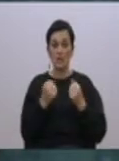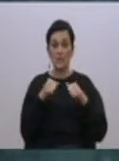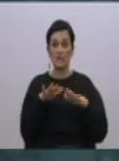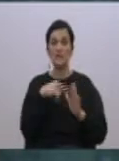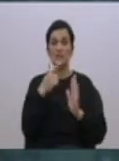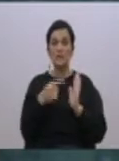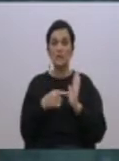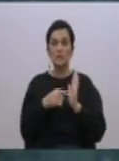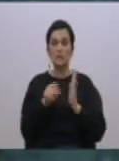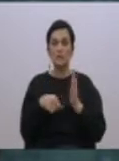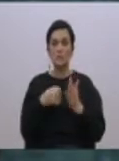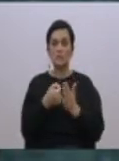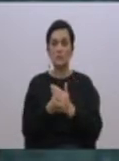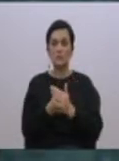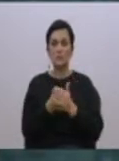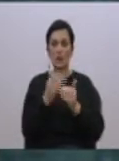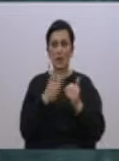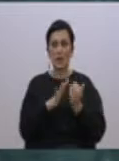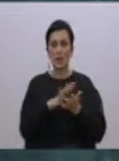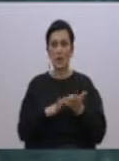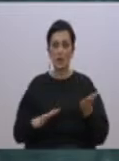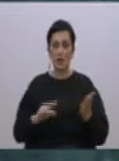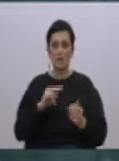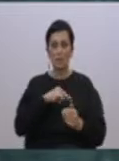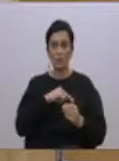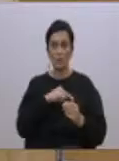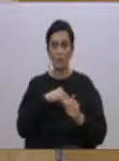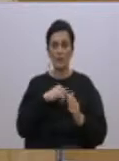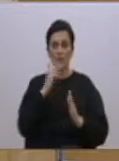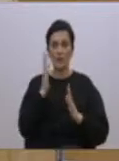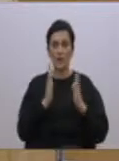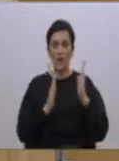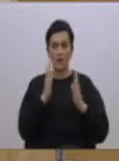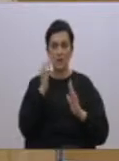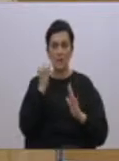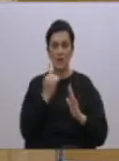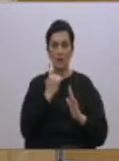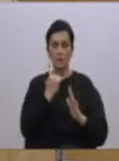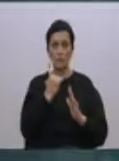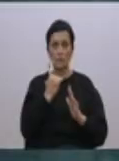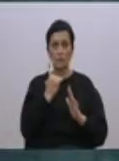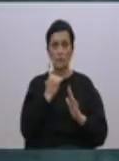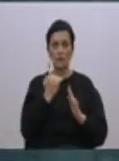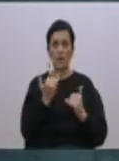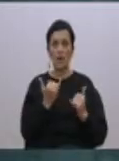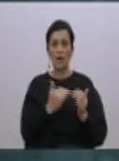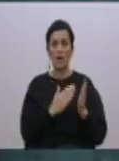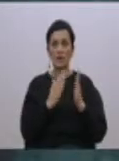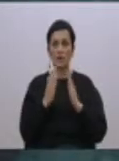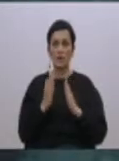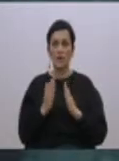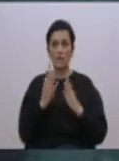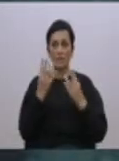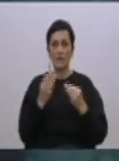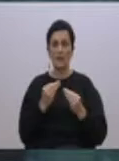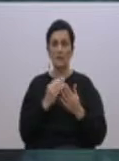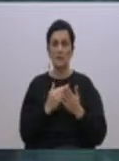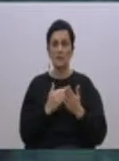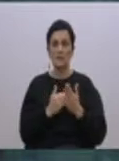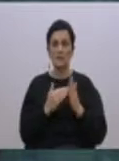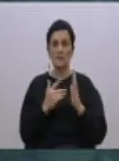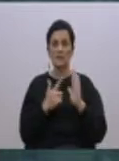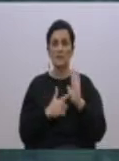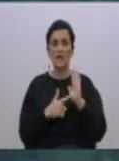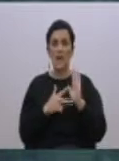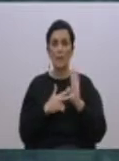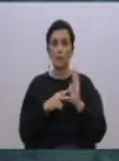credeți că am uitat am de cauzat mușcău băg, tu ai trei lisa cevit, vândut. Achlagi gata au duvart, Hristosul ghi samozda, mesura